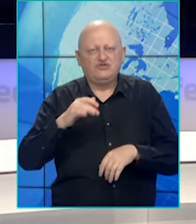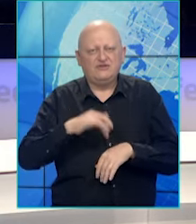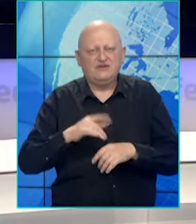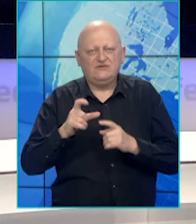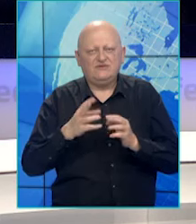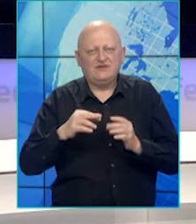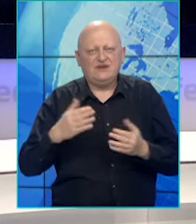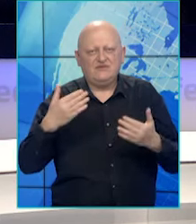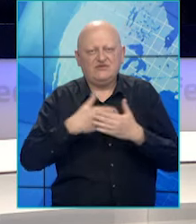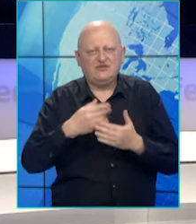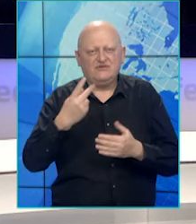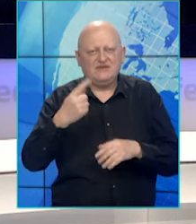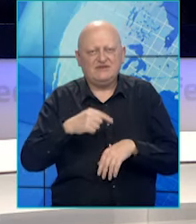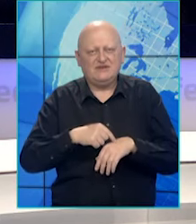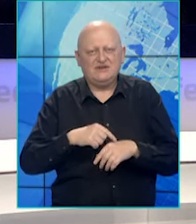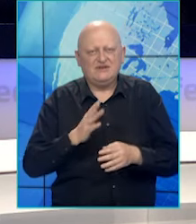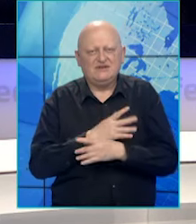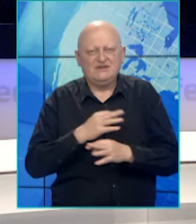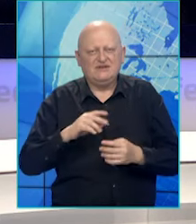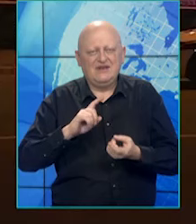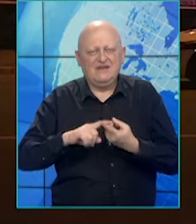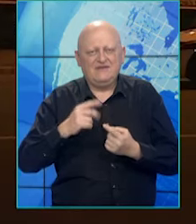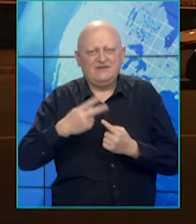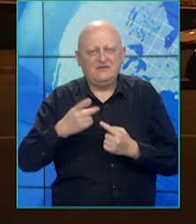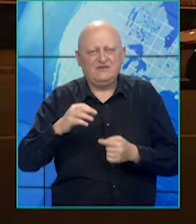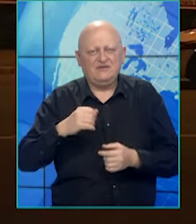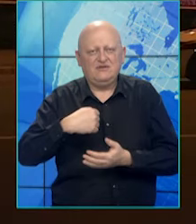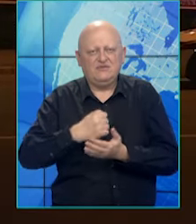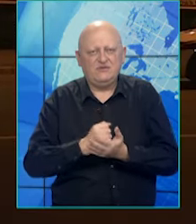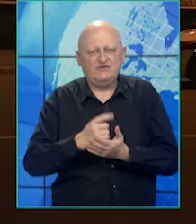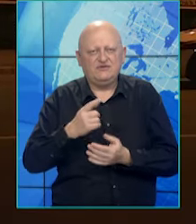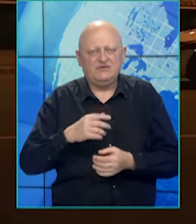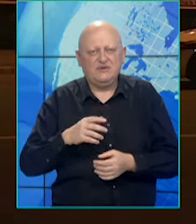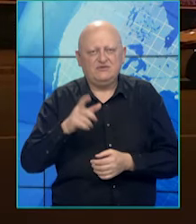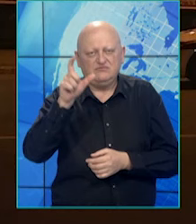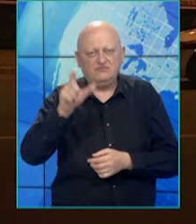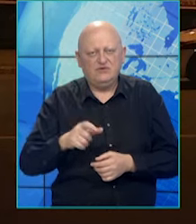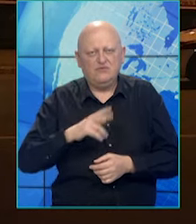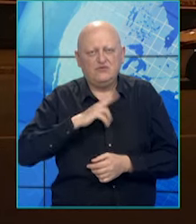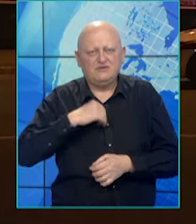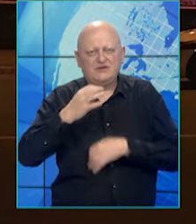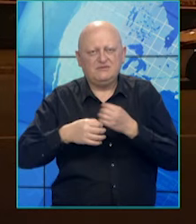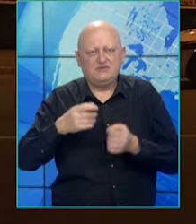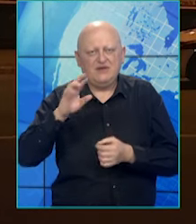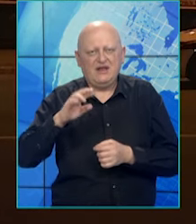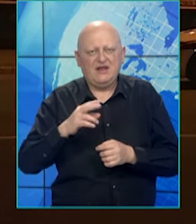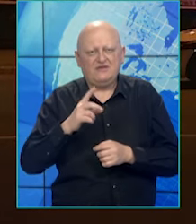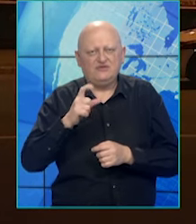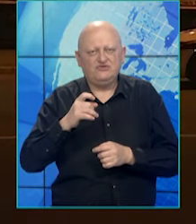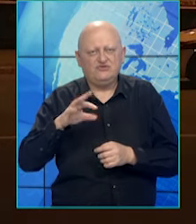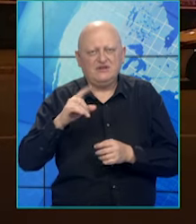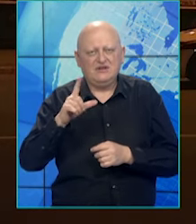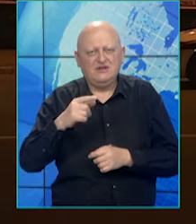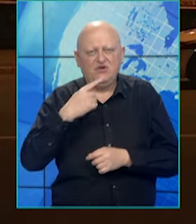U tržnom centru Sjenjak večeras oko 21 sat. Za federalnu televiziju je potvrđeno da je počinitelj policijski inspektor